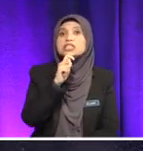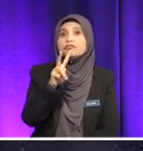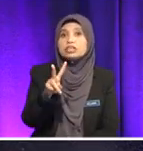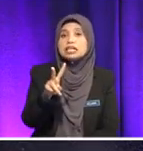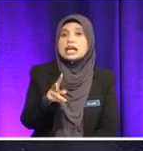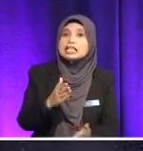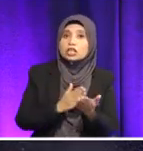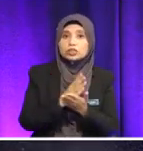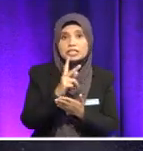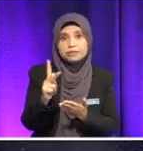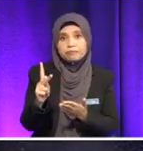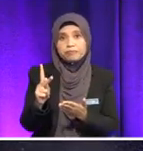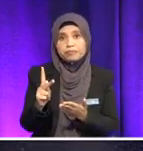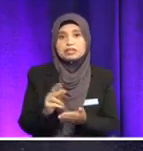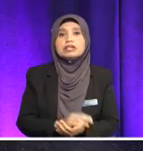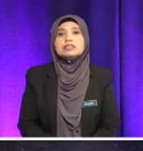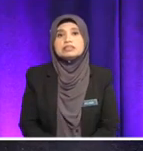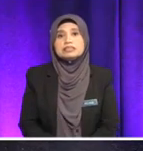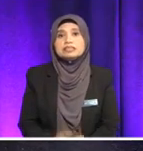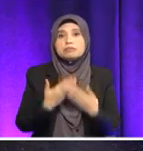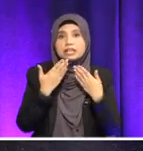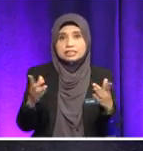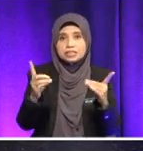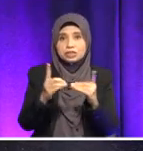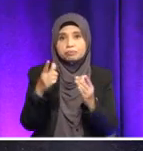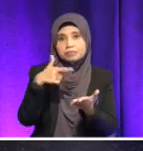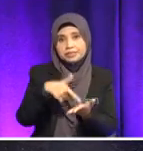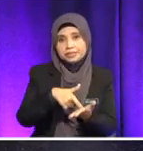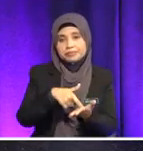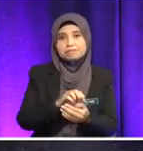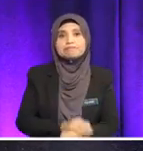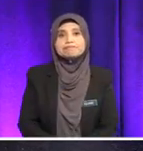Saluran ini saya ini sakit Terima kasih kita jumpa lagi